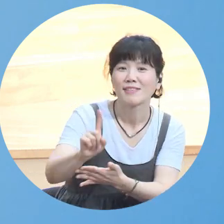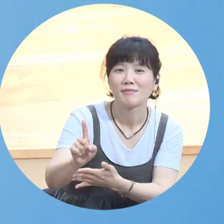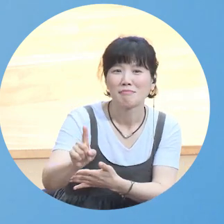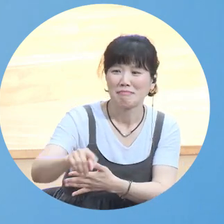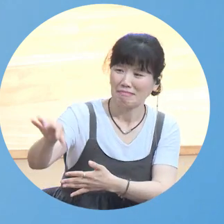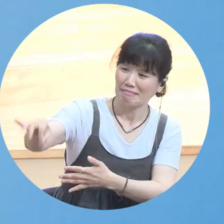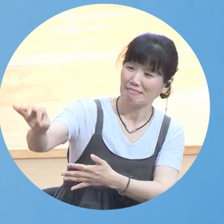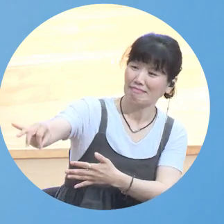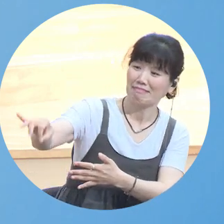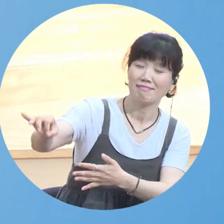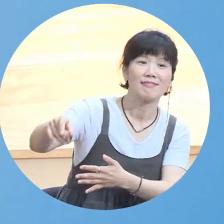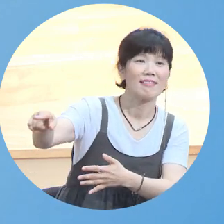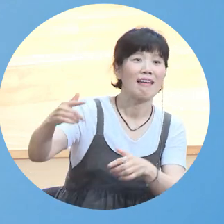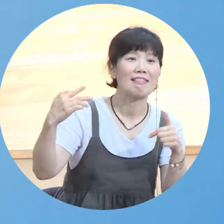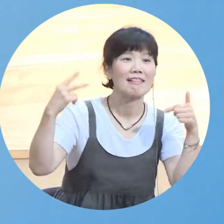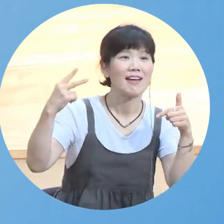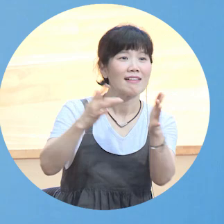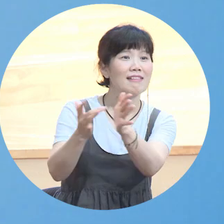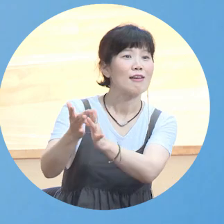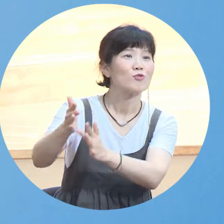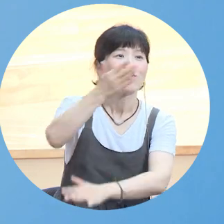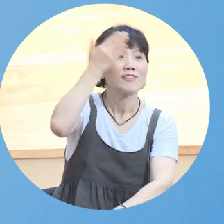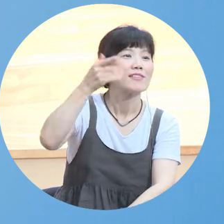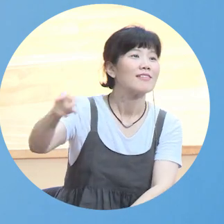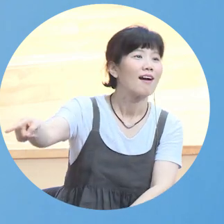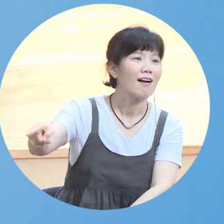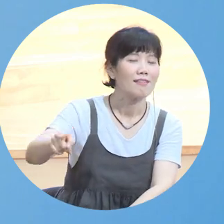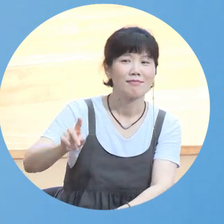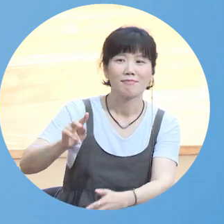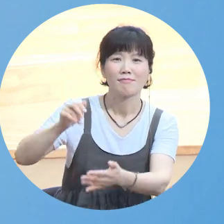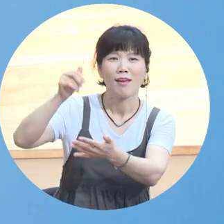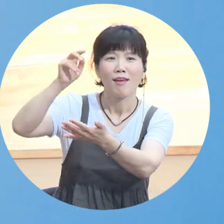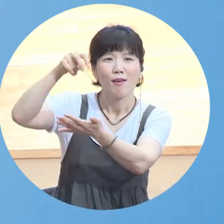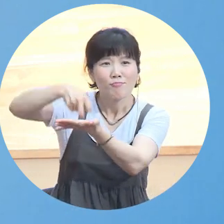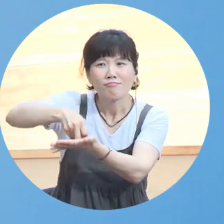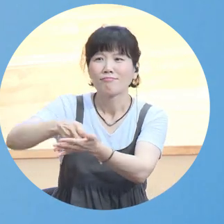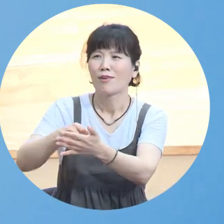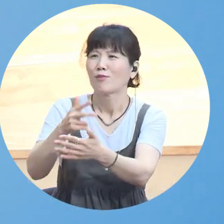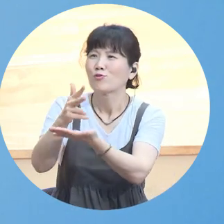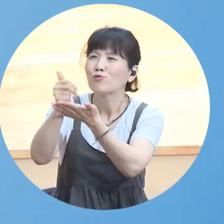예수라는 청년에게 고개를 숙여 주요 그렇게 왜요